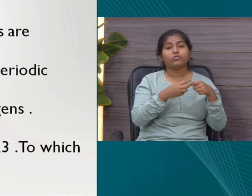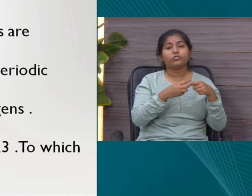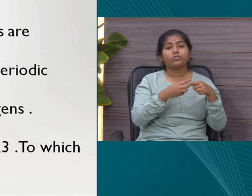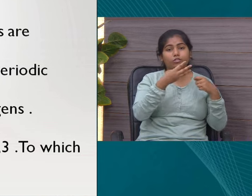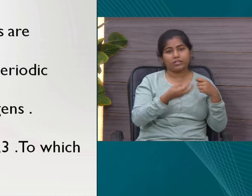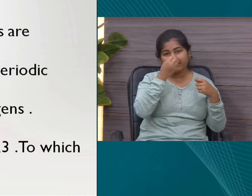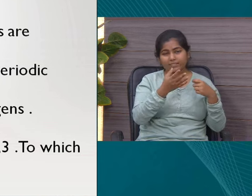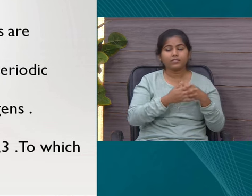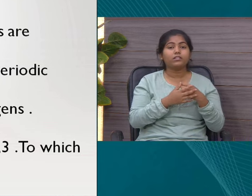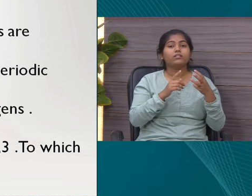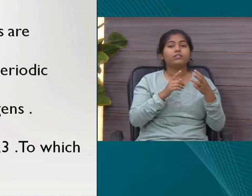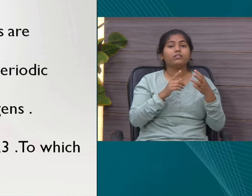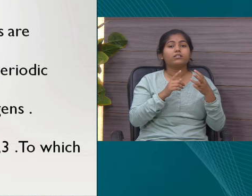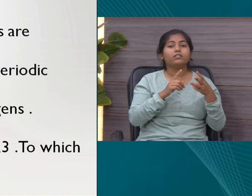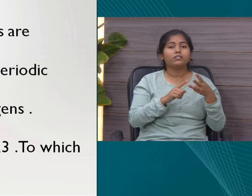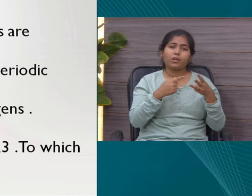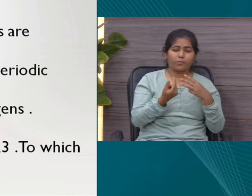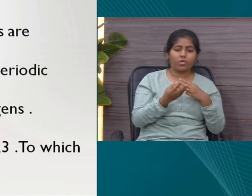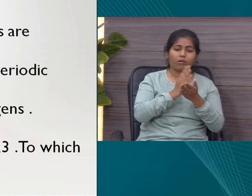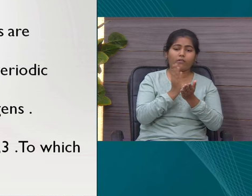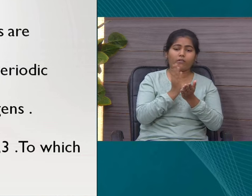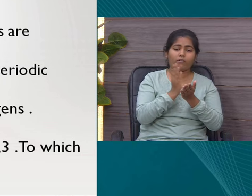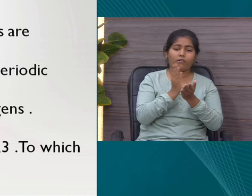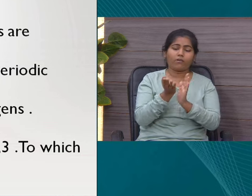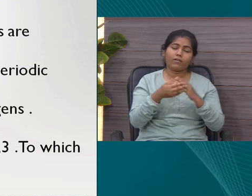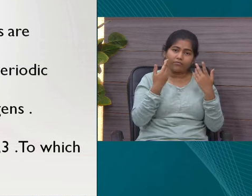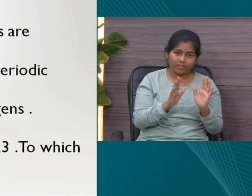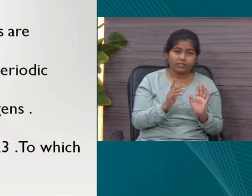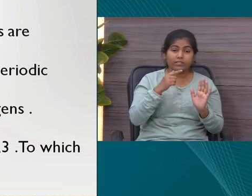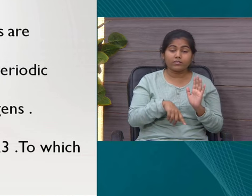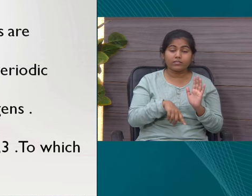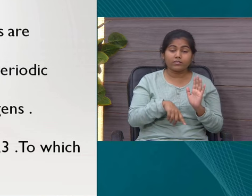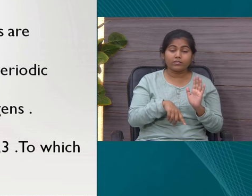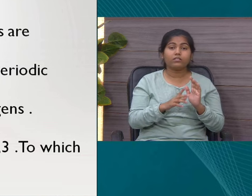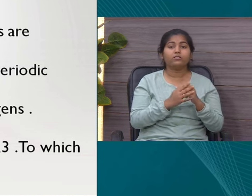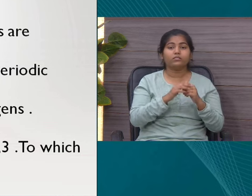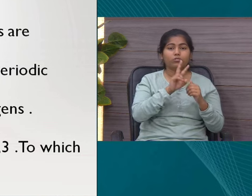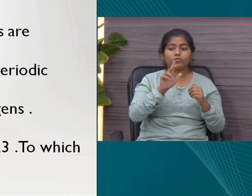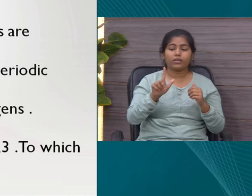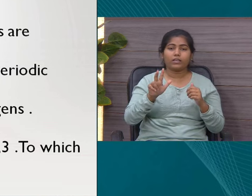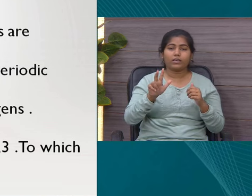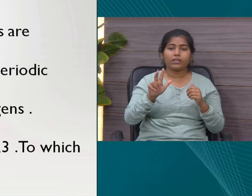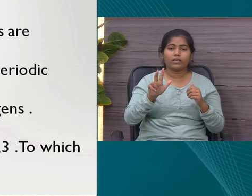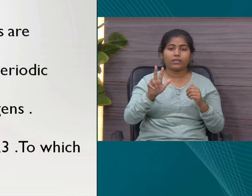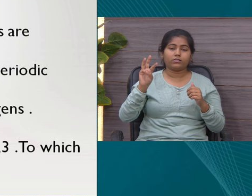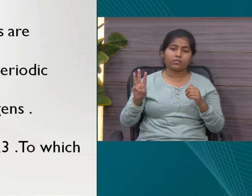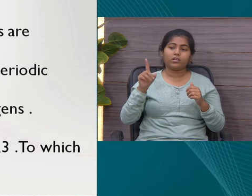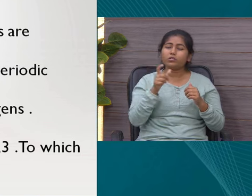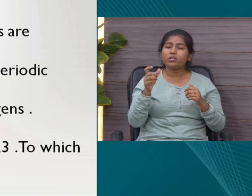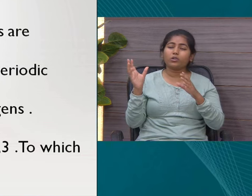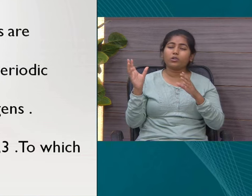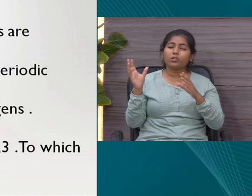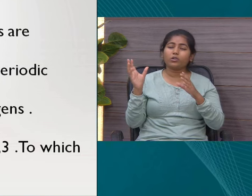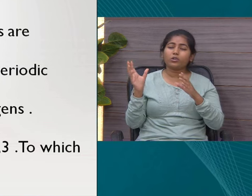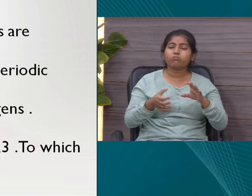हमने आसान कर दिया, यहाँ पर हमने कॉन्फिगरेशन दे दी है, इलेक्ट्रॉनिक कॉन्फिगरेशन ऑफ एन एलिमेंट एक्स इज 283, टू विच ग्रुप एंड